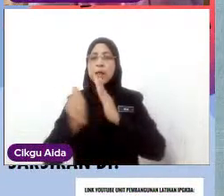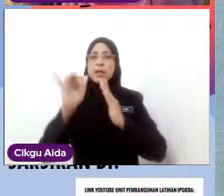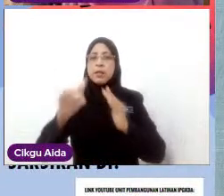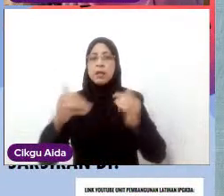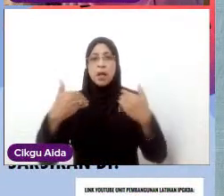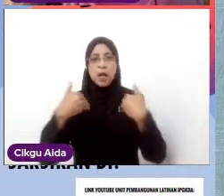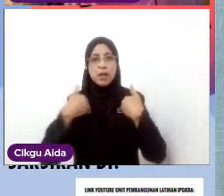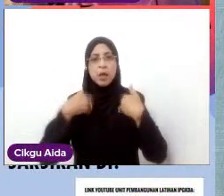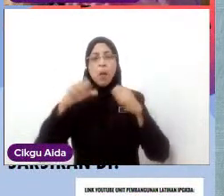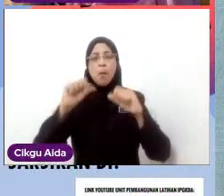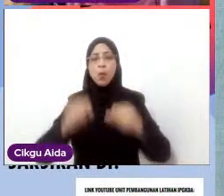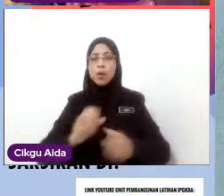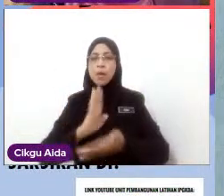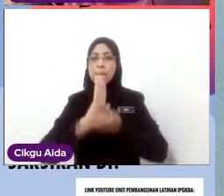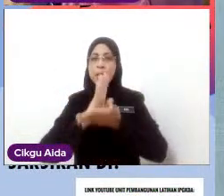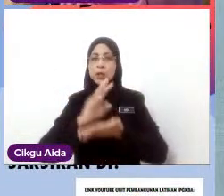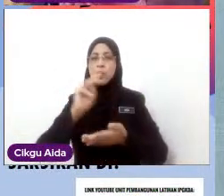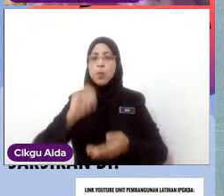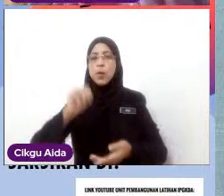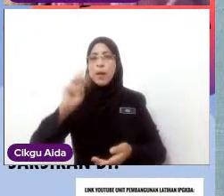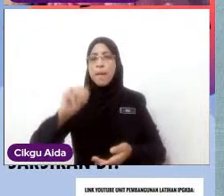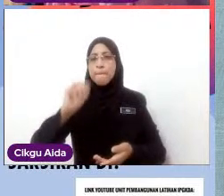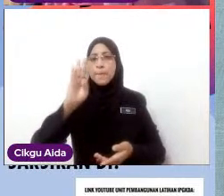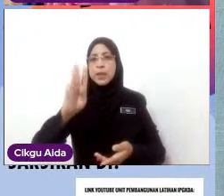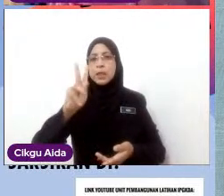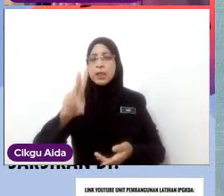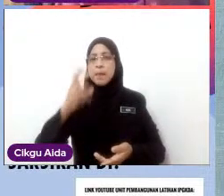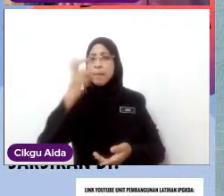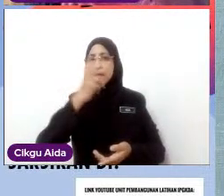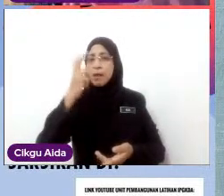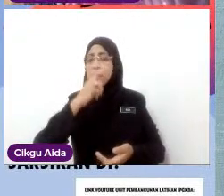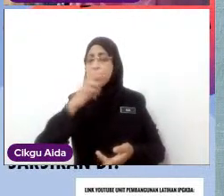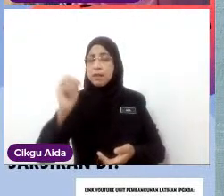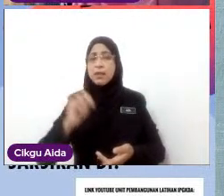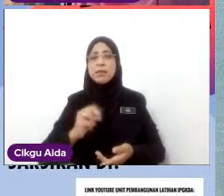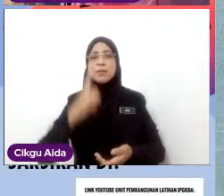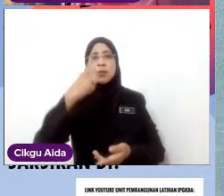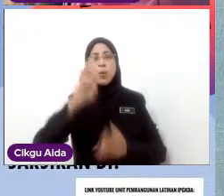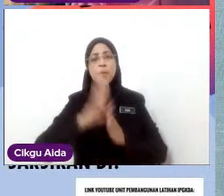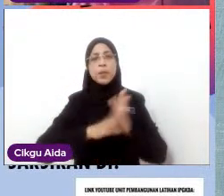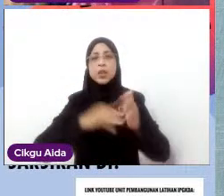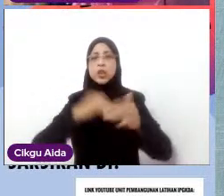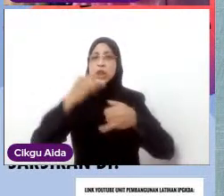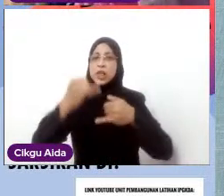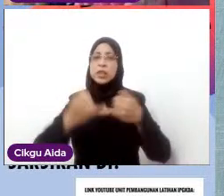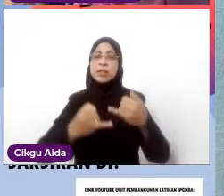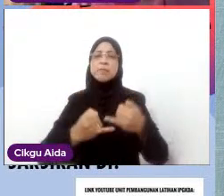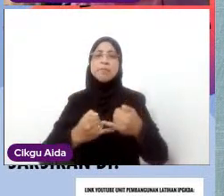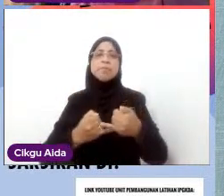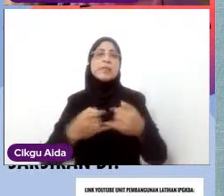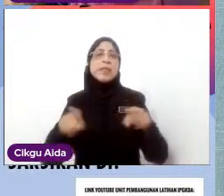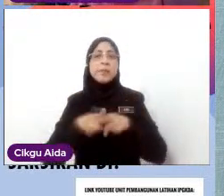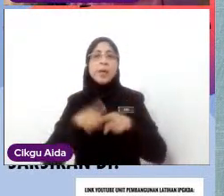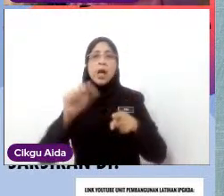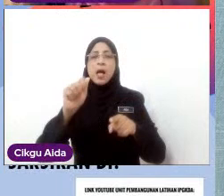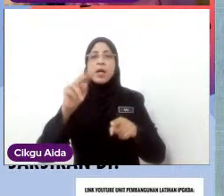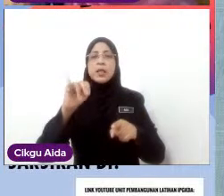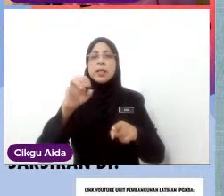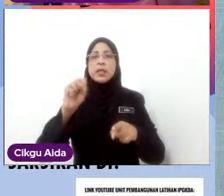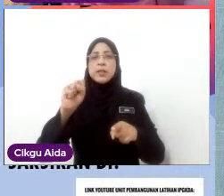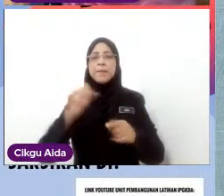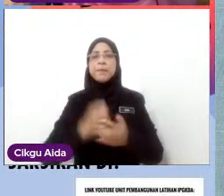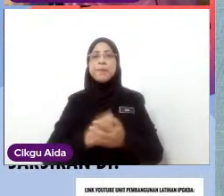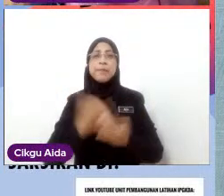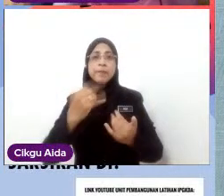membantu mereka di masa akan datang. InsyaAllah nanti kita akan lahirkan lebih ramai lagi murid seperti Anisah. Okay, macam mana proses dia orang